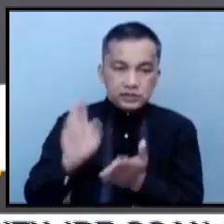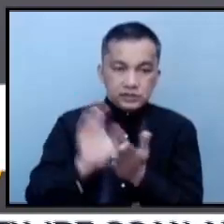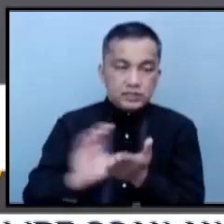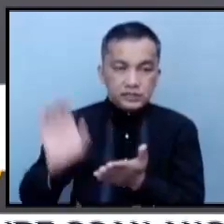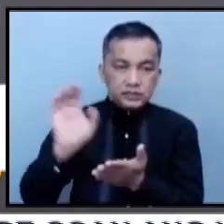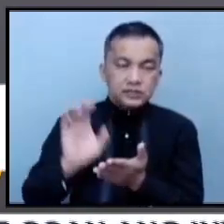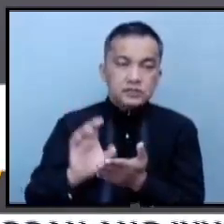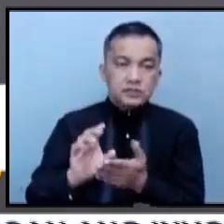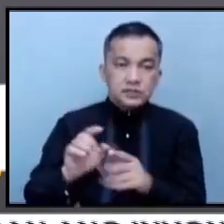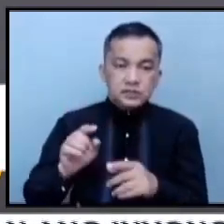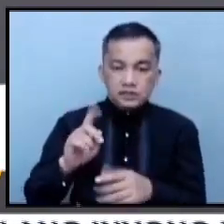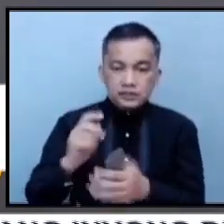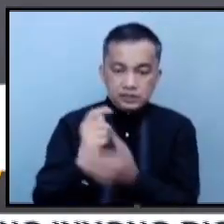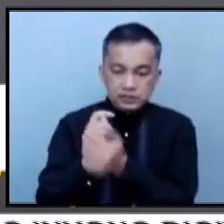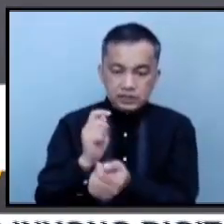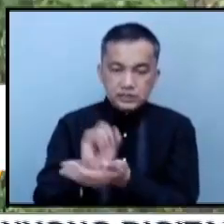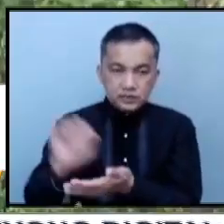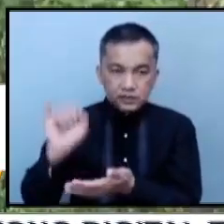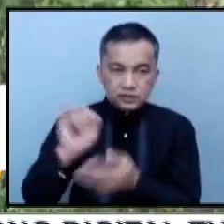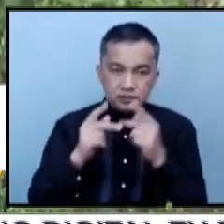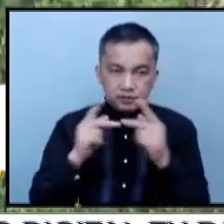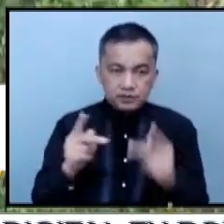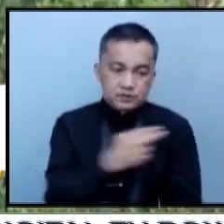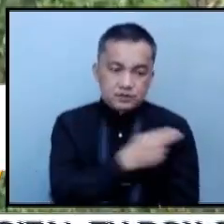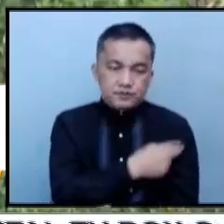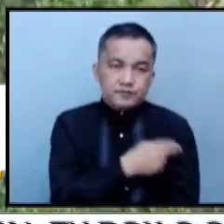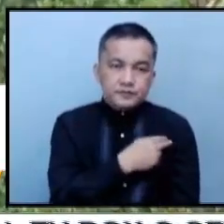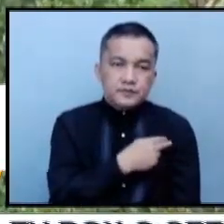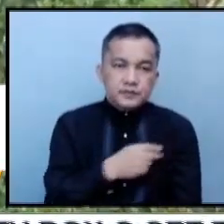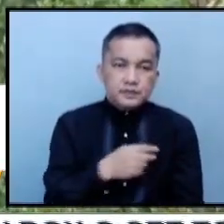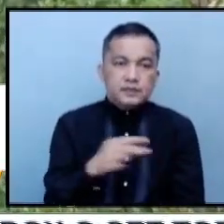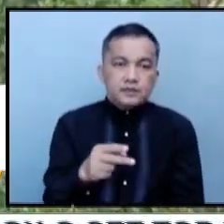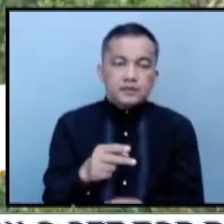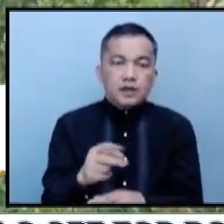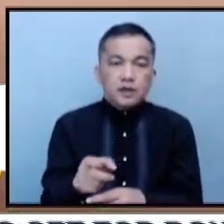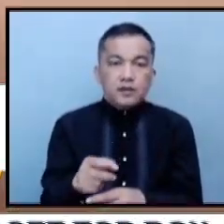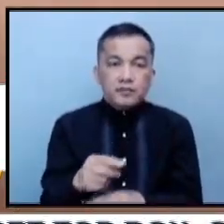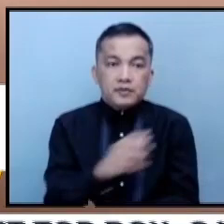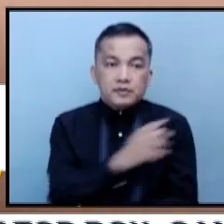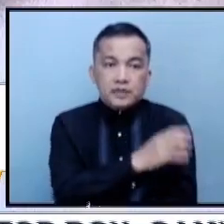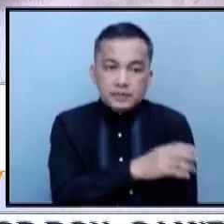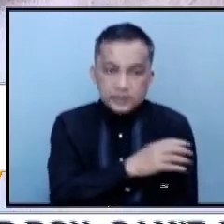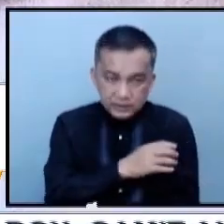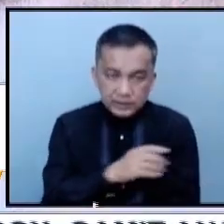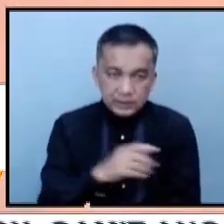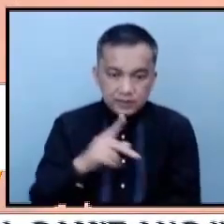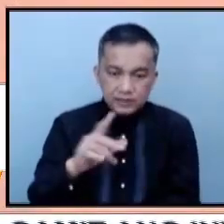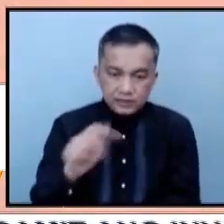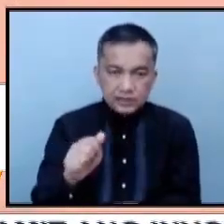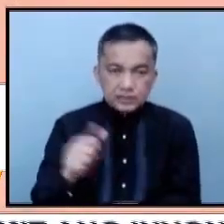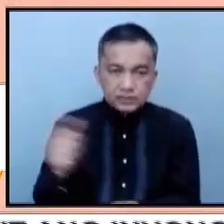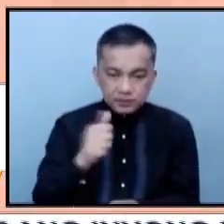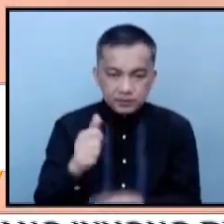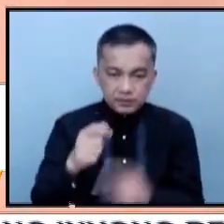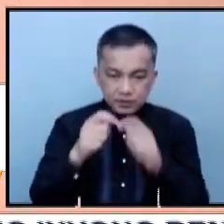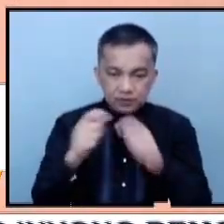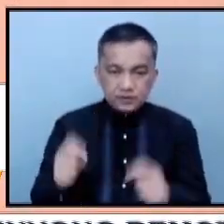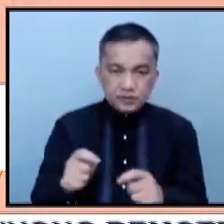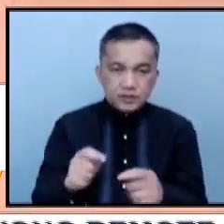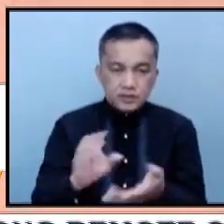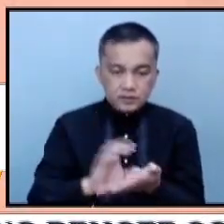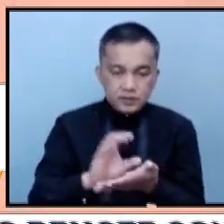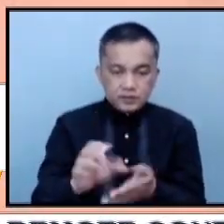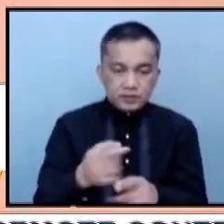institutions, mga pampublikong ospital, medical care facilities, plaza at mga transport terminal. Ang pondo ay manggagaling sa Free